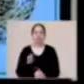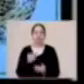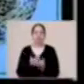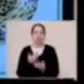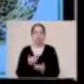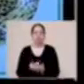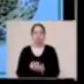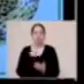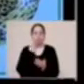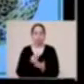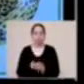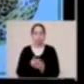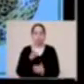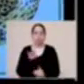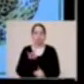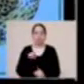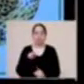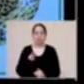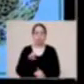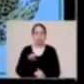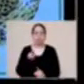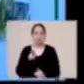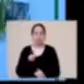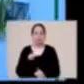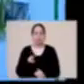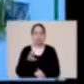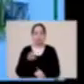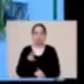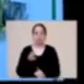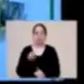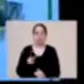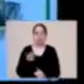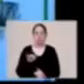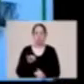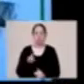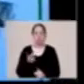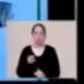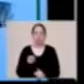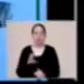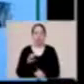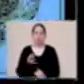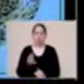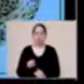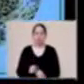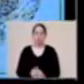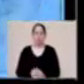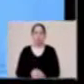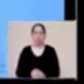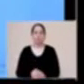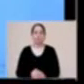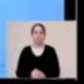Например, посмотрите, орел-беркут, сокол-сапсан и болотная сова.